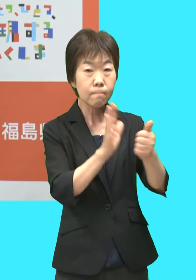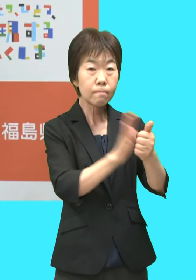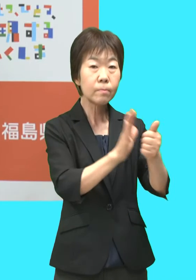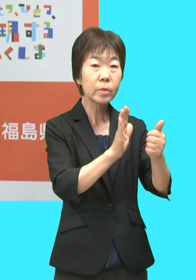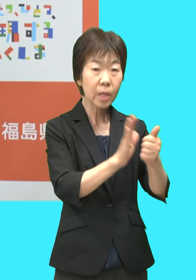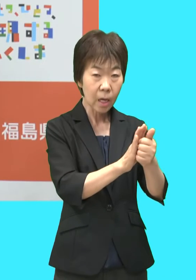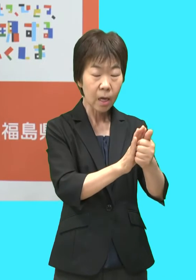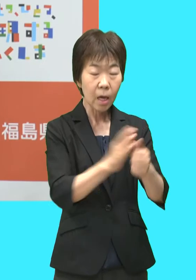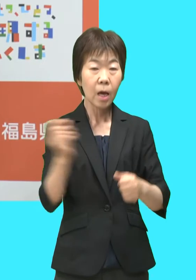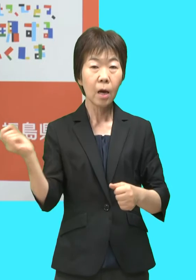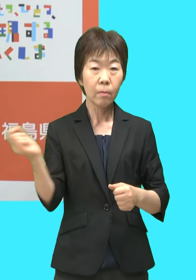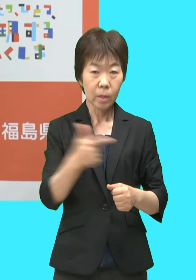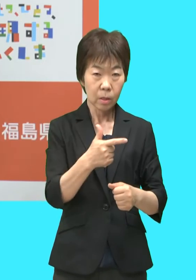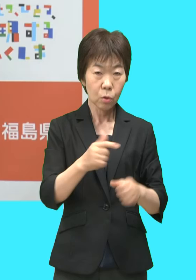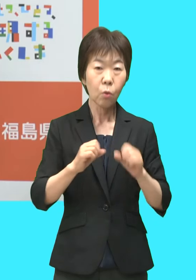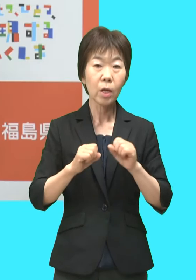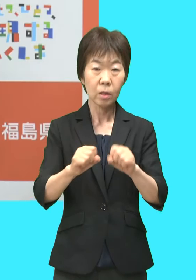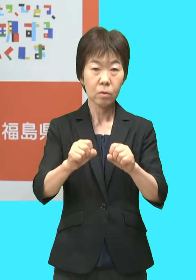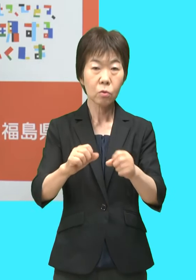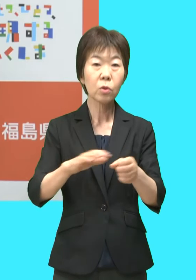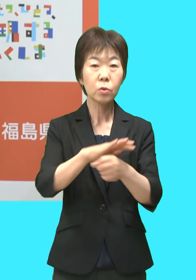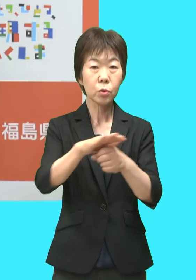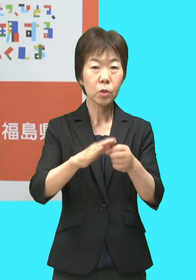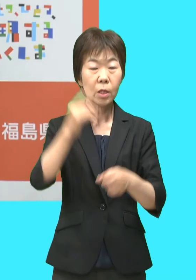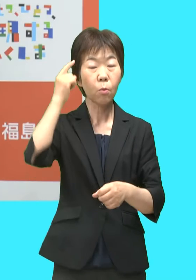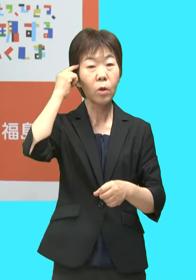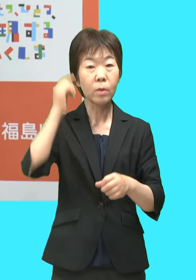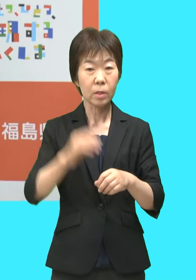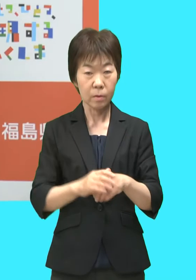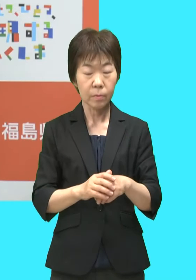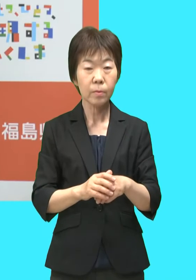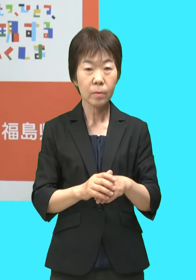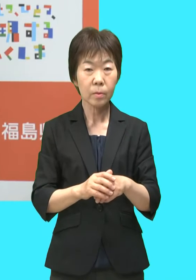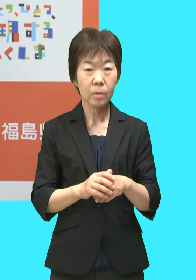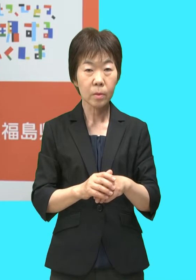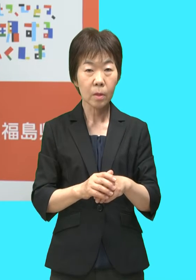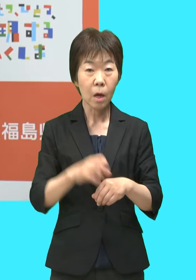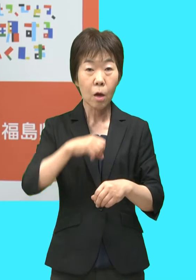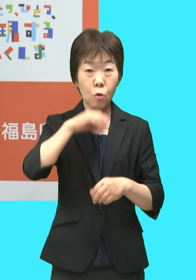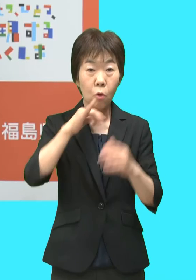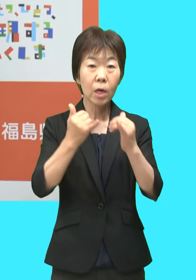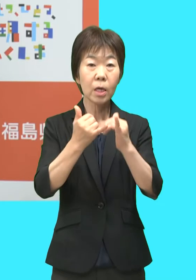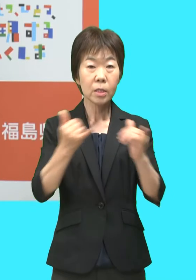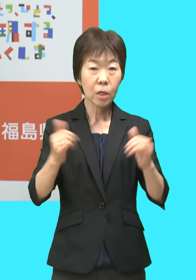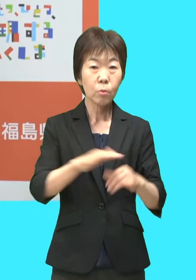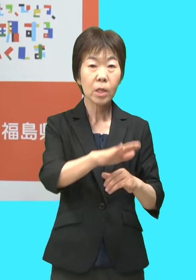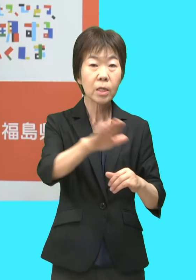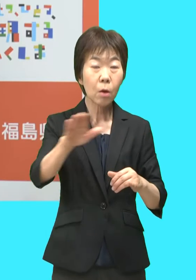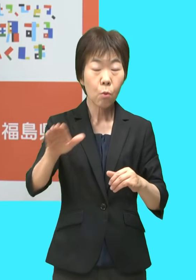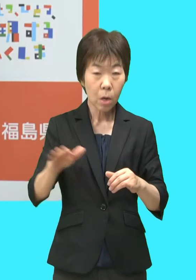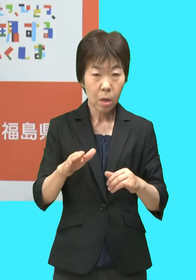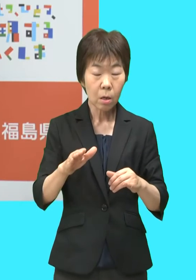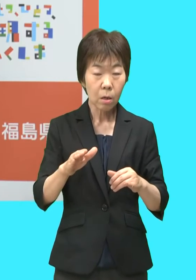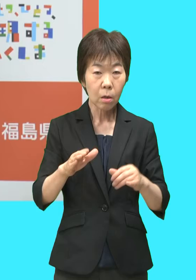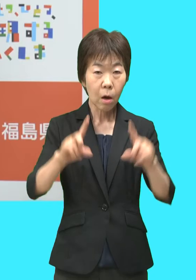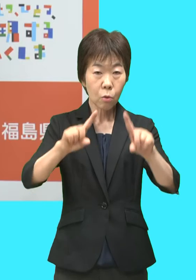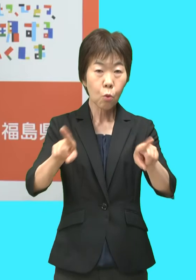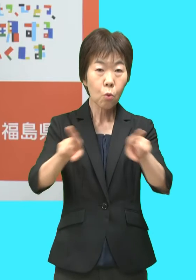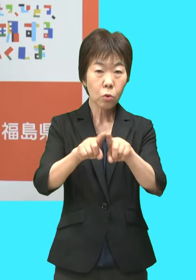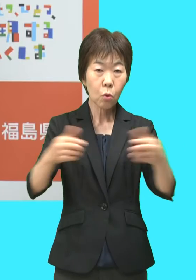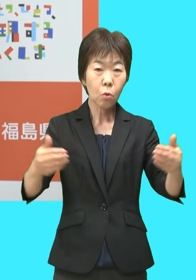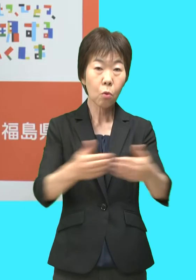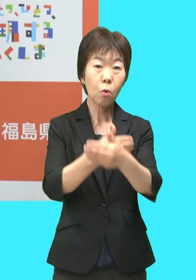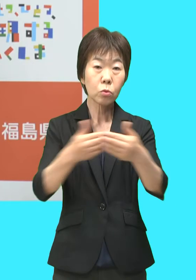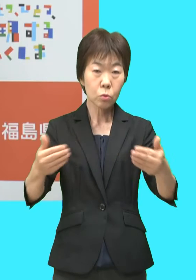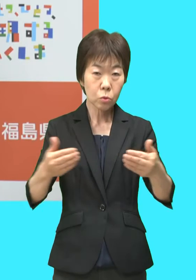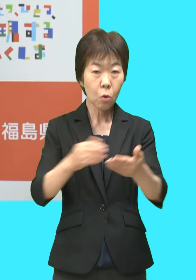してスピードアップをさせることが重要だと思います。特に高齢者の方々ですね、公共交通機関を一般的に使